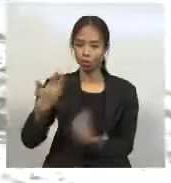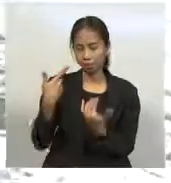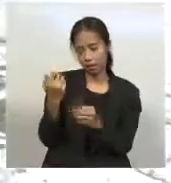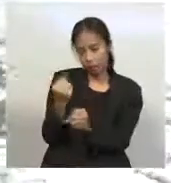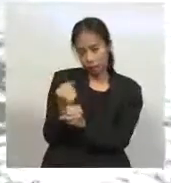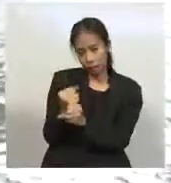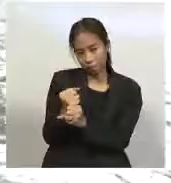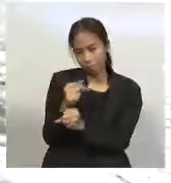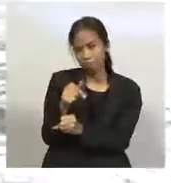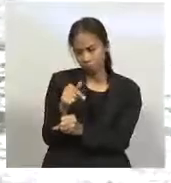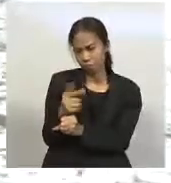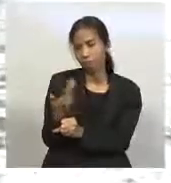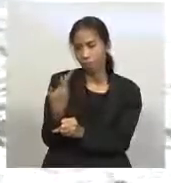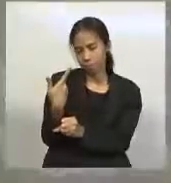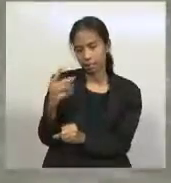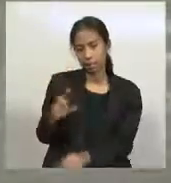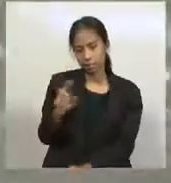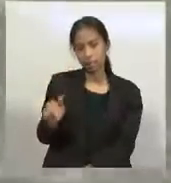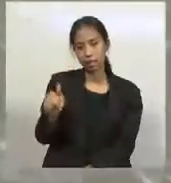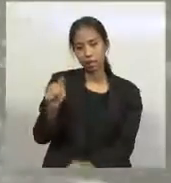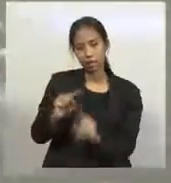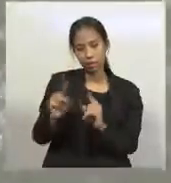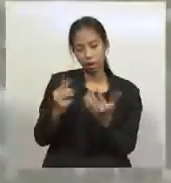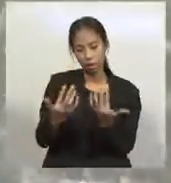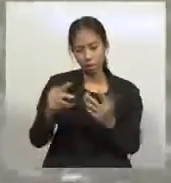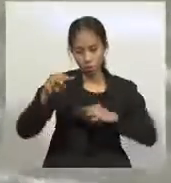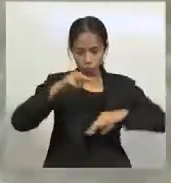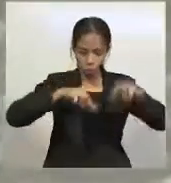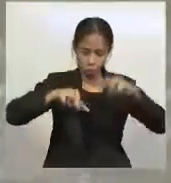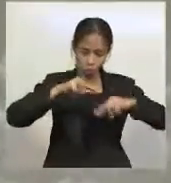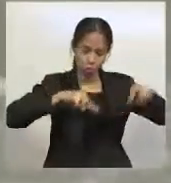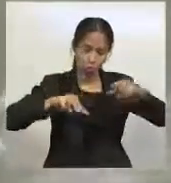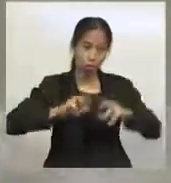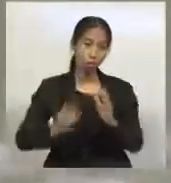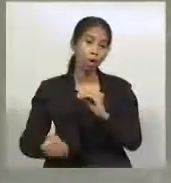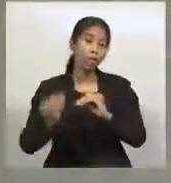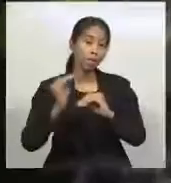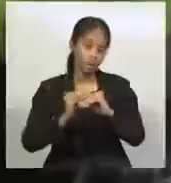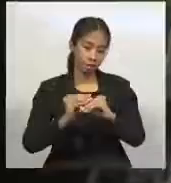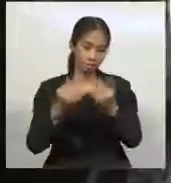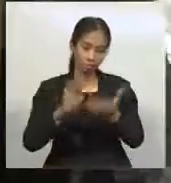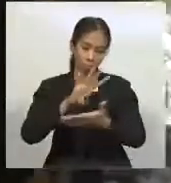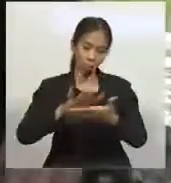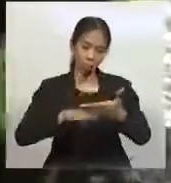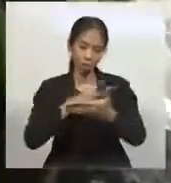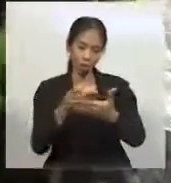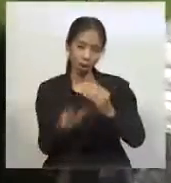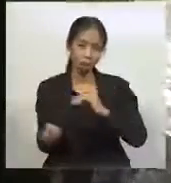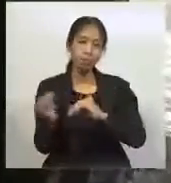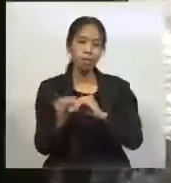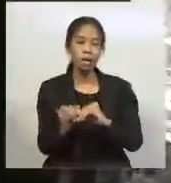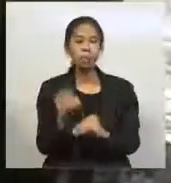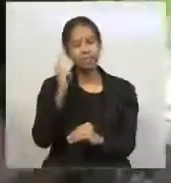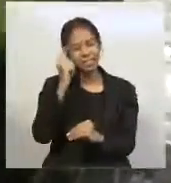2535ยังคงใช้การได้อยู่นะคะเพียงแต่ว่าต้องมีการสำรวจเส้นทางเพิ่มเติมแล้วก็วางแผนกับนักวิชาการในด้านต่างๆว่า